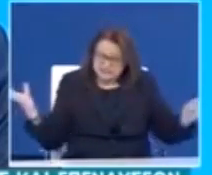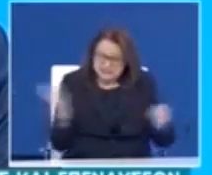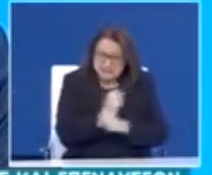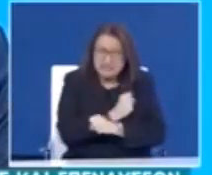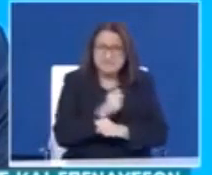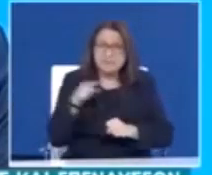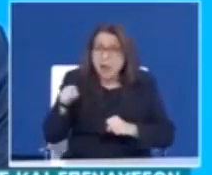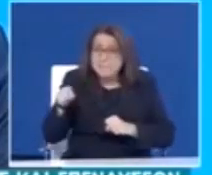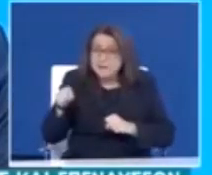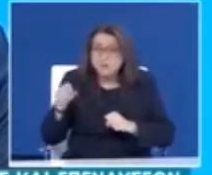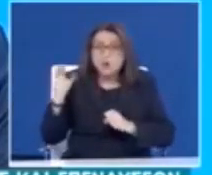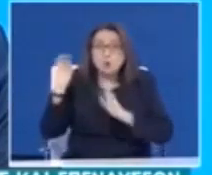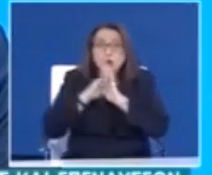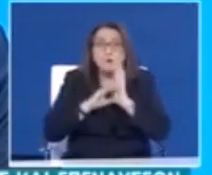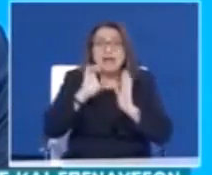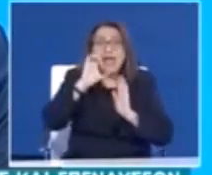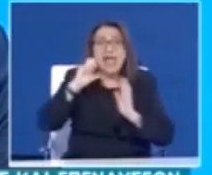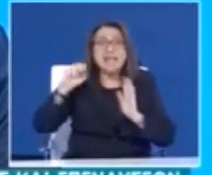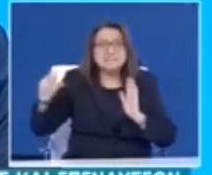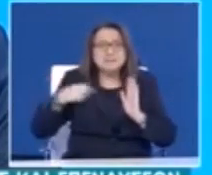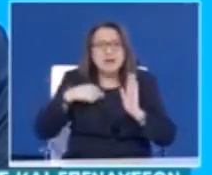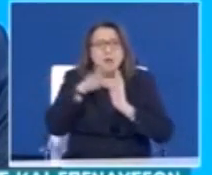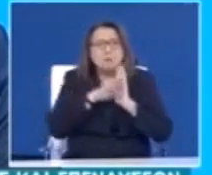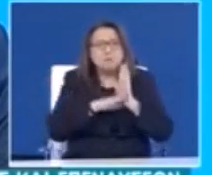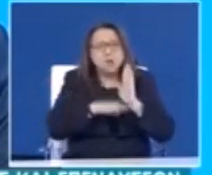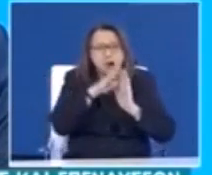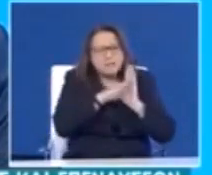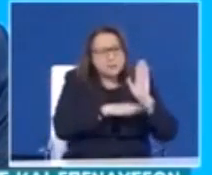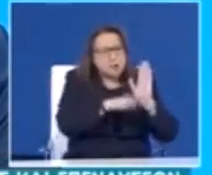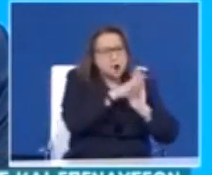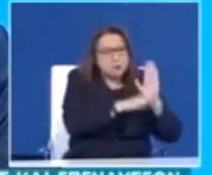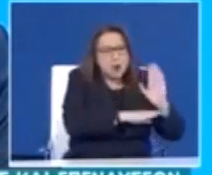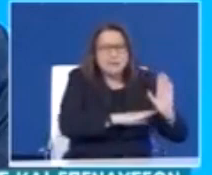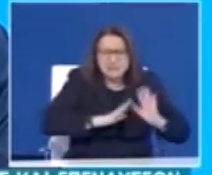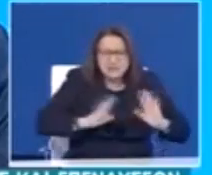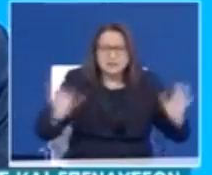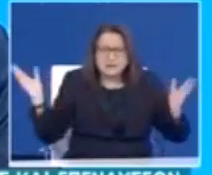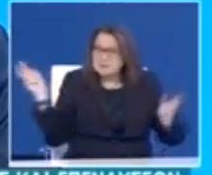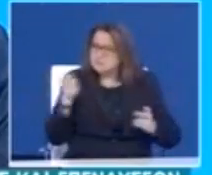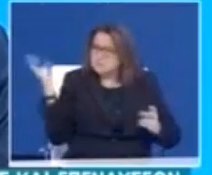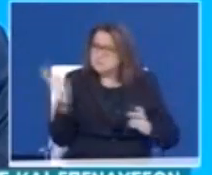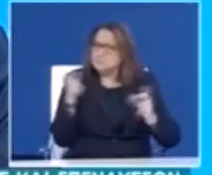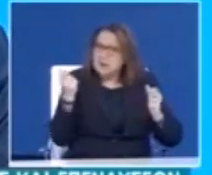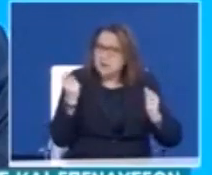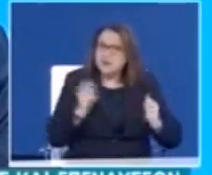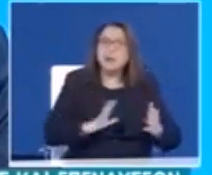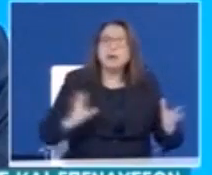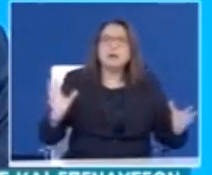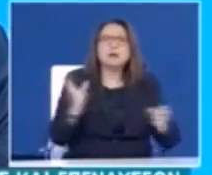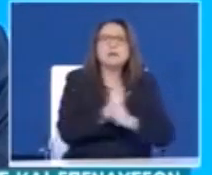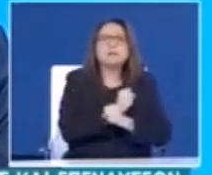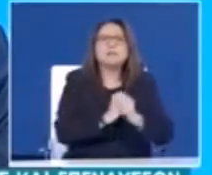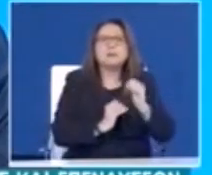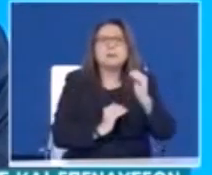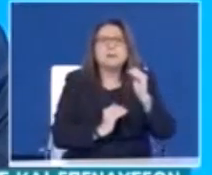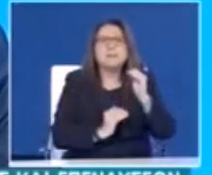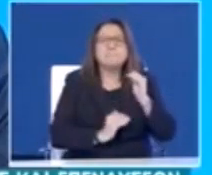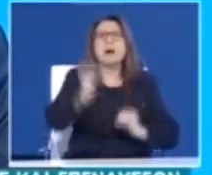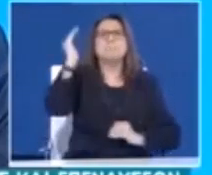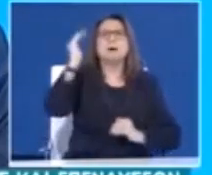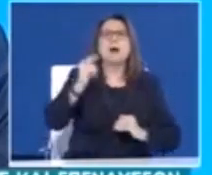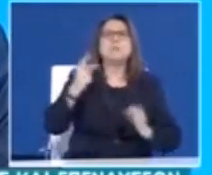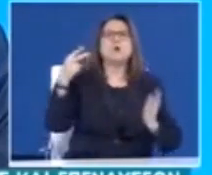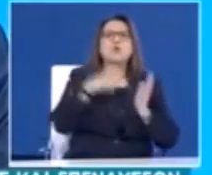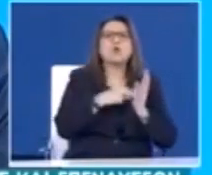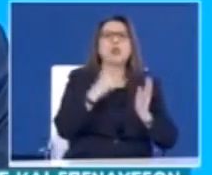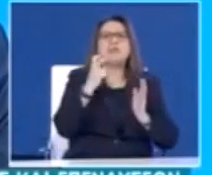ΕΣΠΑ, ξεπερνώντας όλο τον ετήσιο στόχο του 2020 και παίρνοντας πόρους και από τα επόμενα χρόνια,